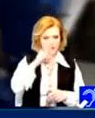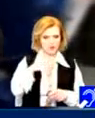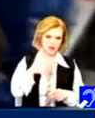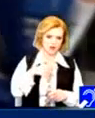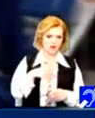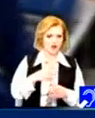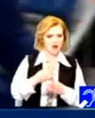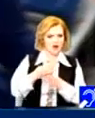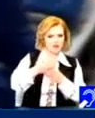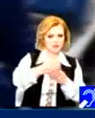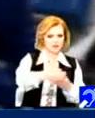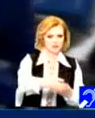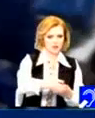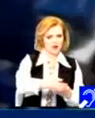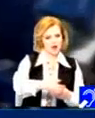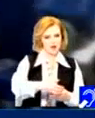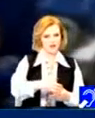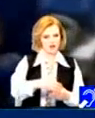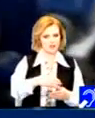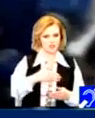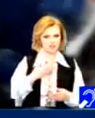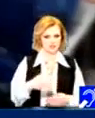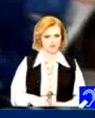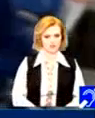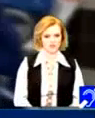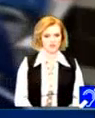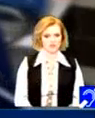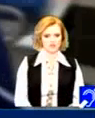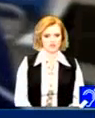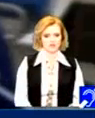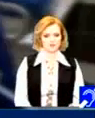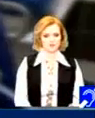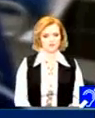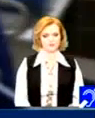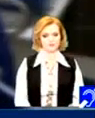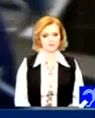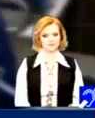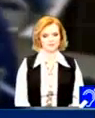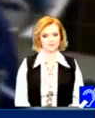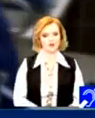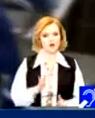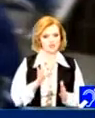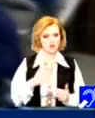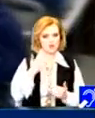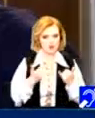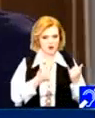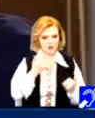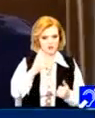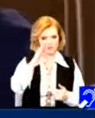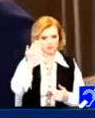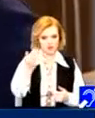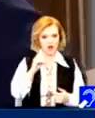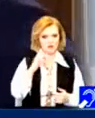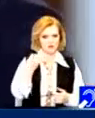întinde mânuțele, arată-l tante cu mandrușcă, spală mânuțele. Așa îl îngrijește Elisaveta Cășlar pe